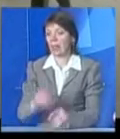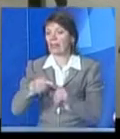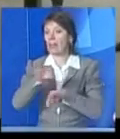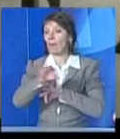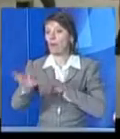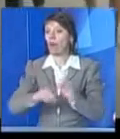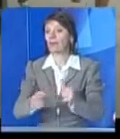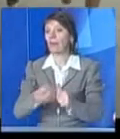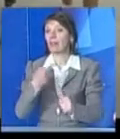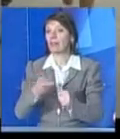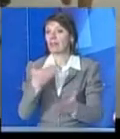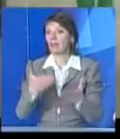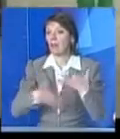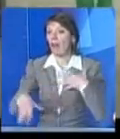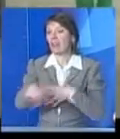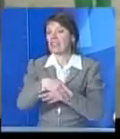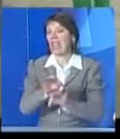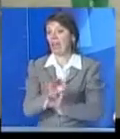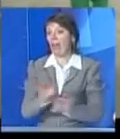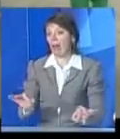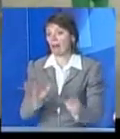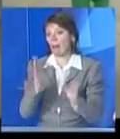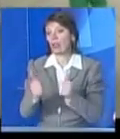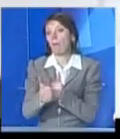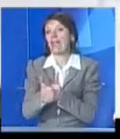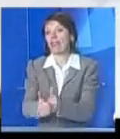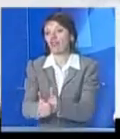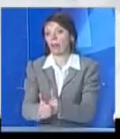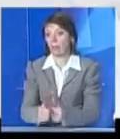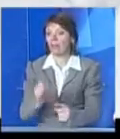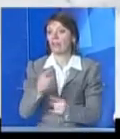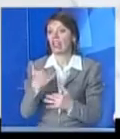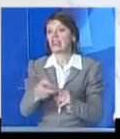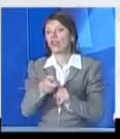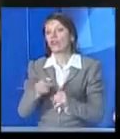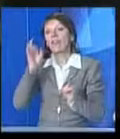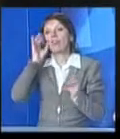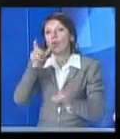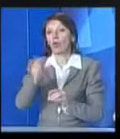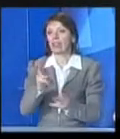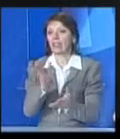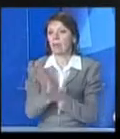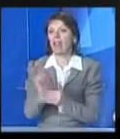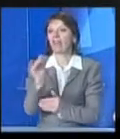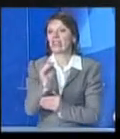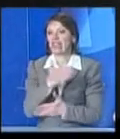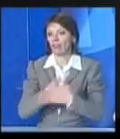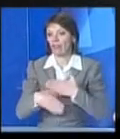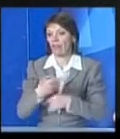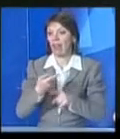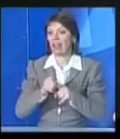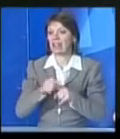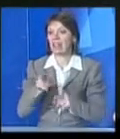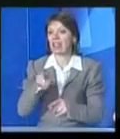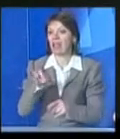Проєкту під назвою «Хіба всі ми ідеальні? Будь ближчим!» були залучені відомі люди, які мають фізичні вади. Це і міс